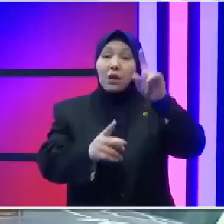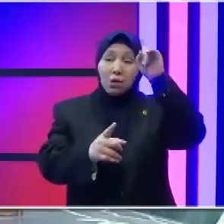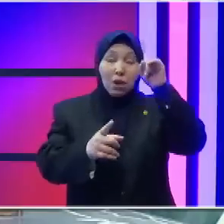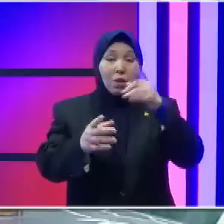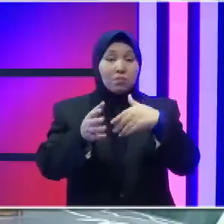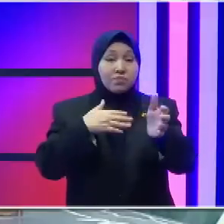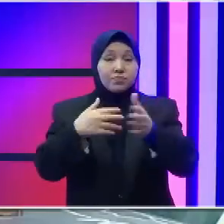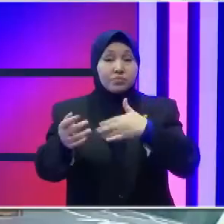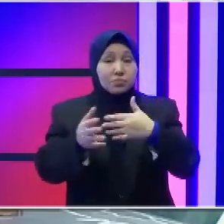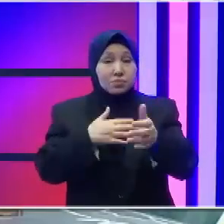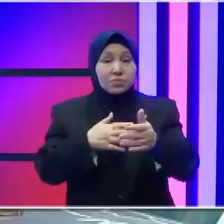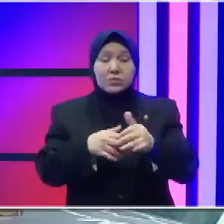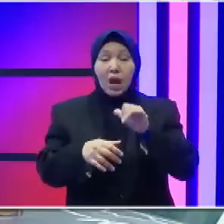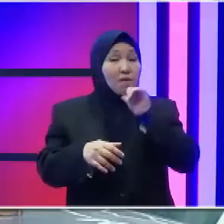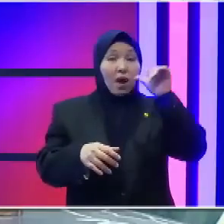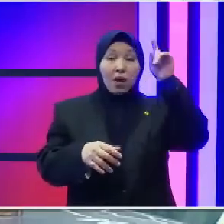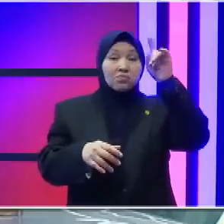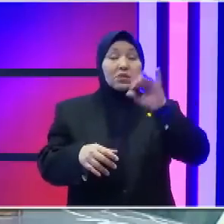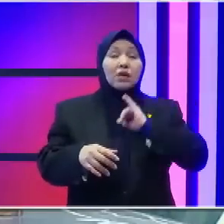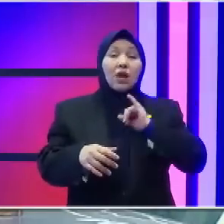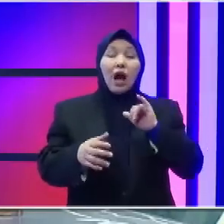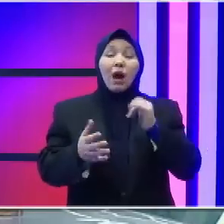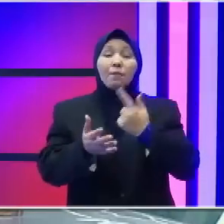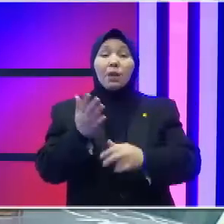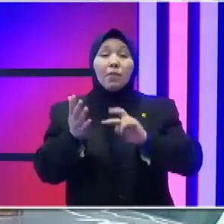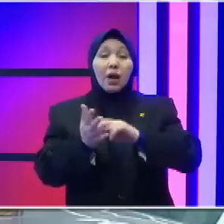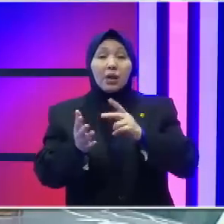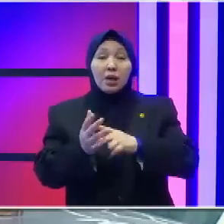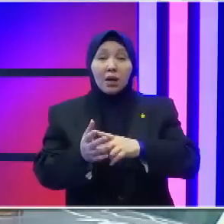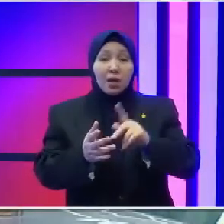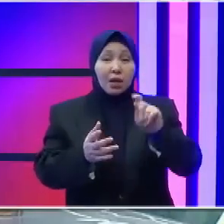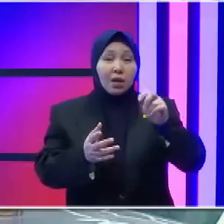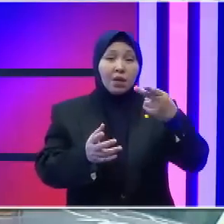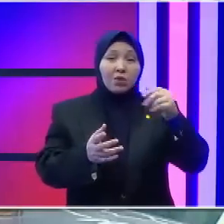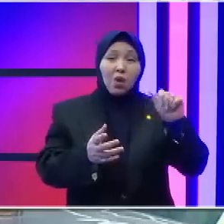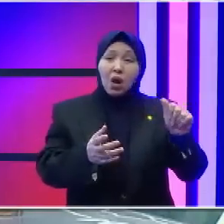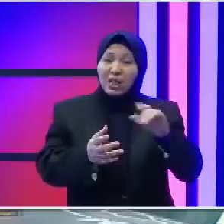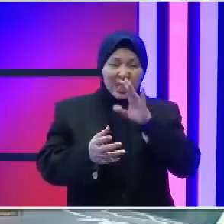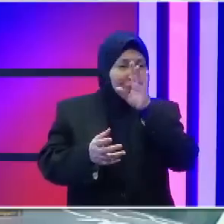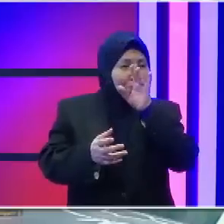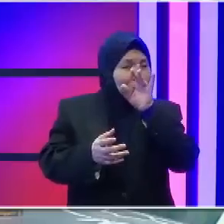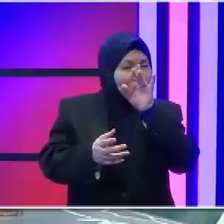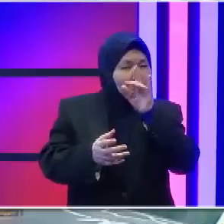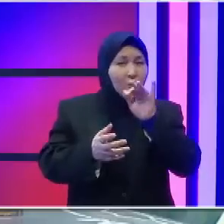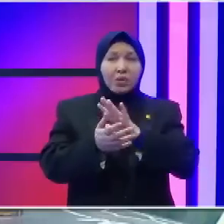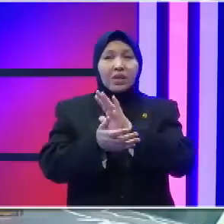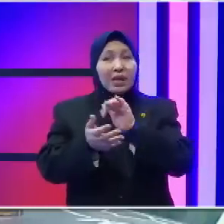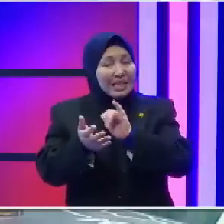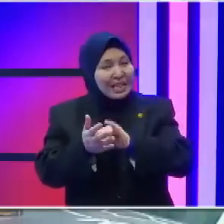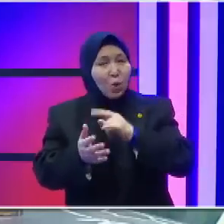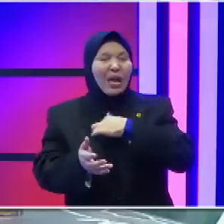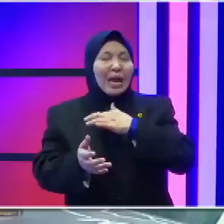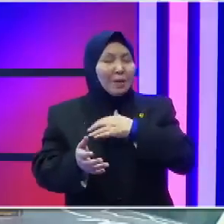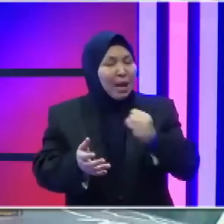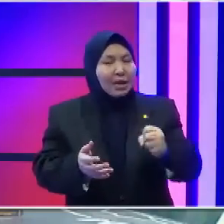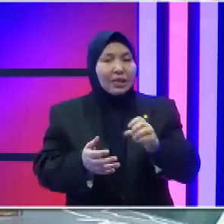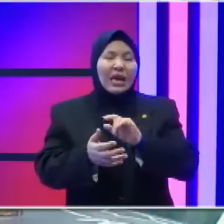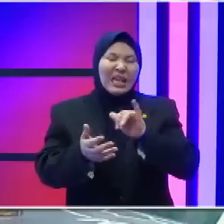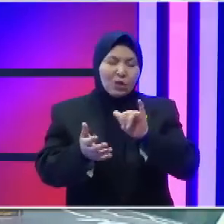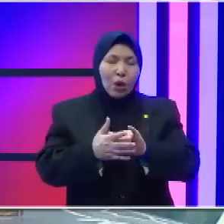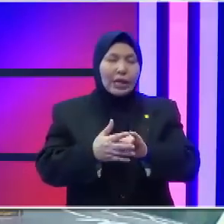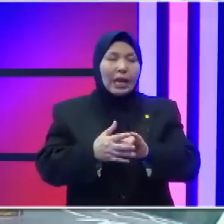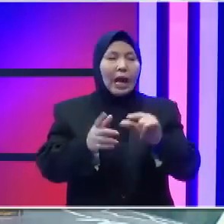faham, sebab apa ada orang tak faham saya makna Taha, tak ya, tipu je kok. Oi, jangan. Kena beriman ia adalah kalamullah. Dan yang